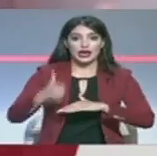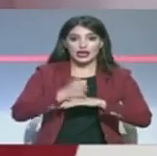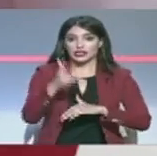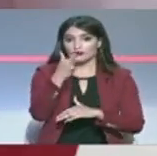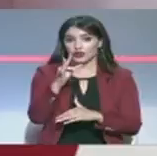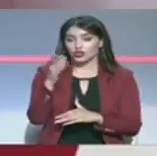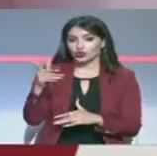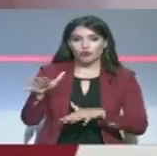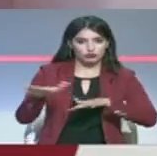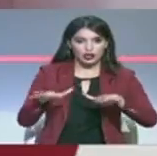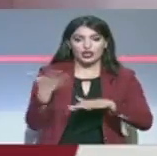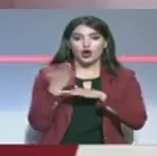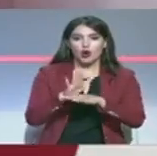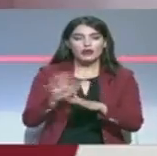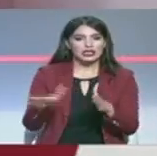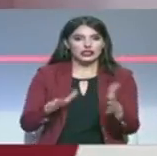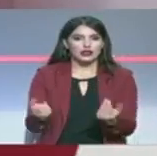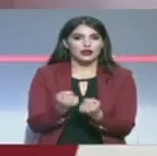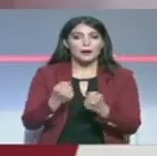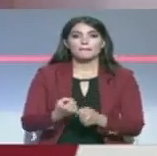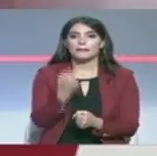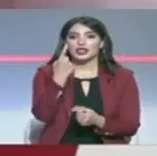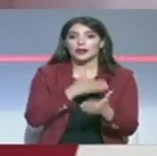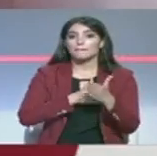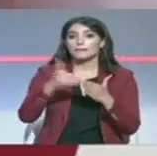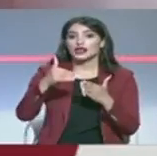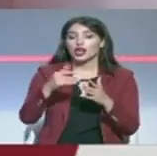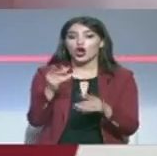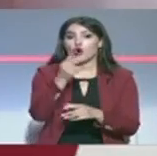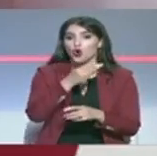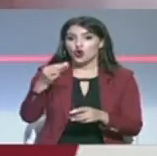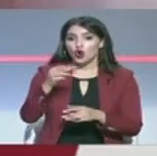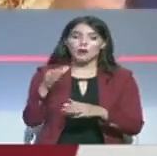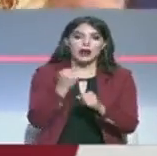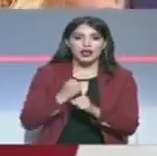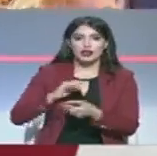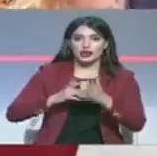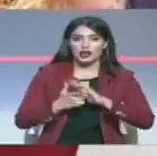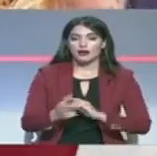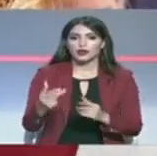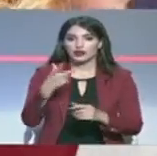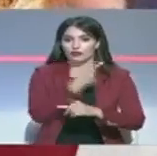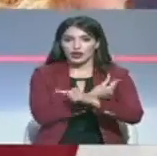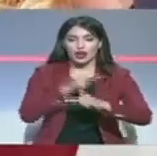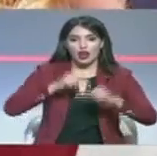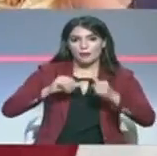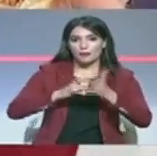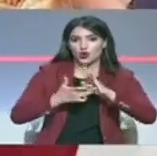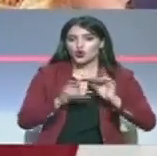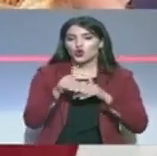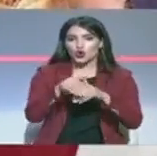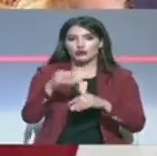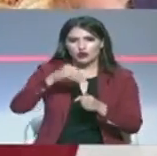الفرنسية خطة تحفيزية قيمتها 100 مليار يورو على عامين ونصف للتغلب على آثار الأزمة الاقتصادية العميقة